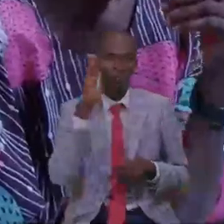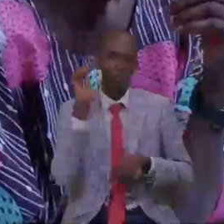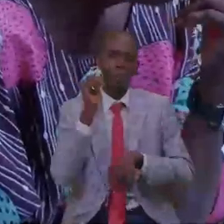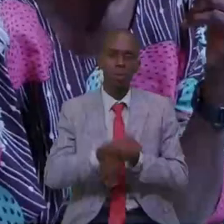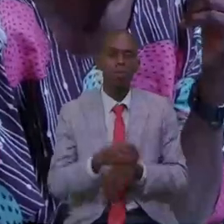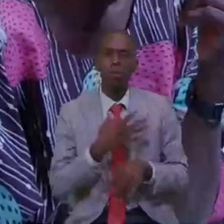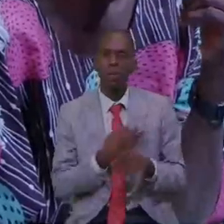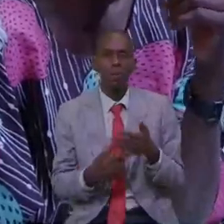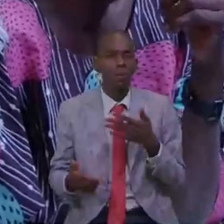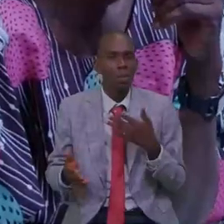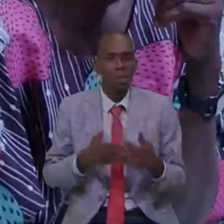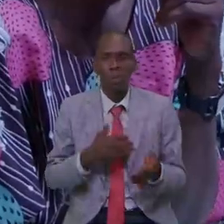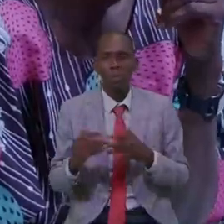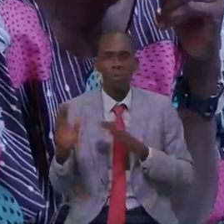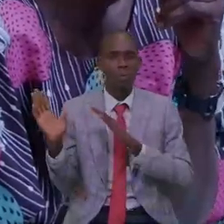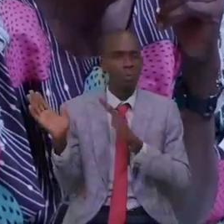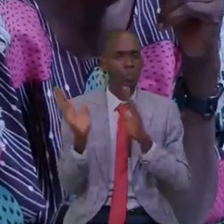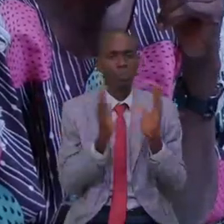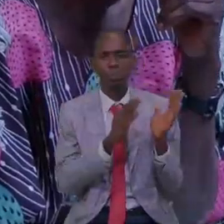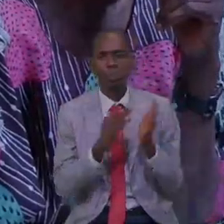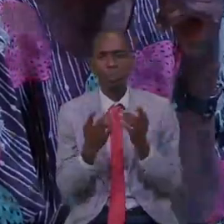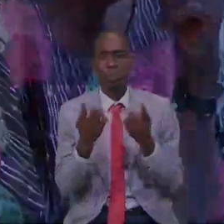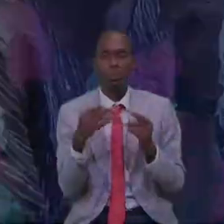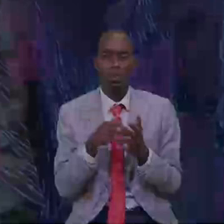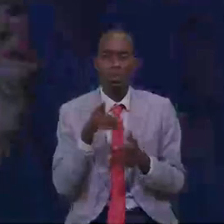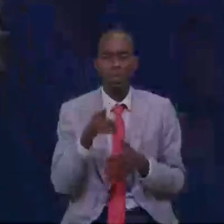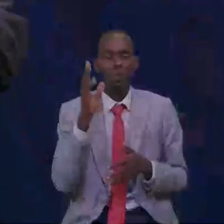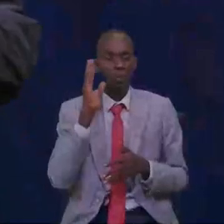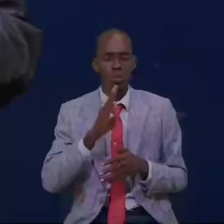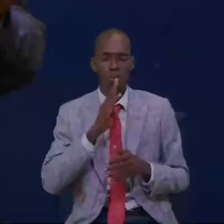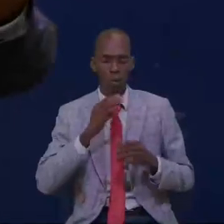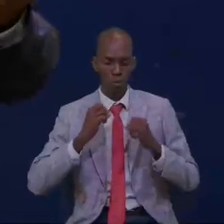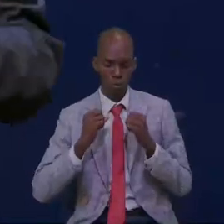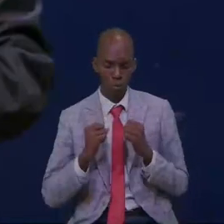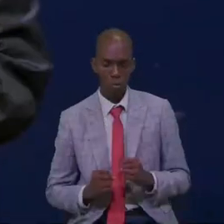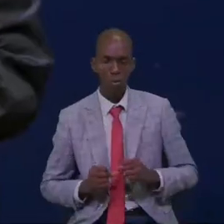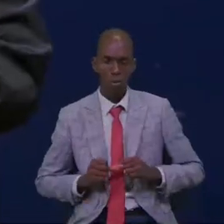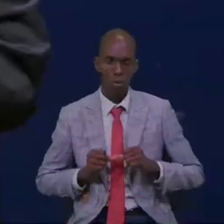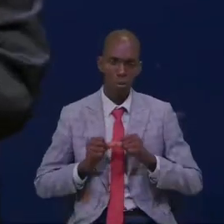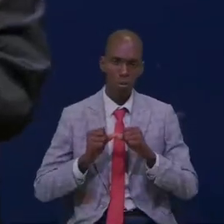Quel que soit le vent qui souffle, vous serez ferme, stable,